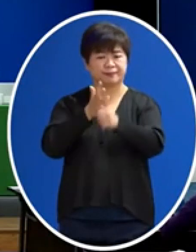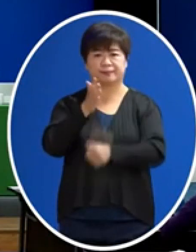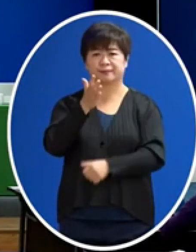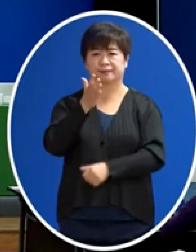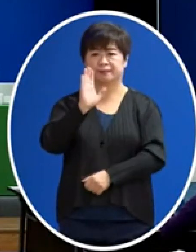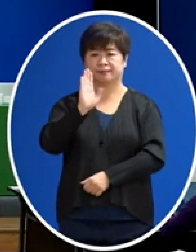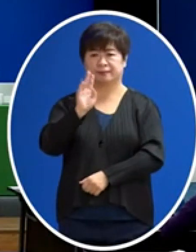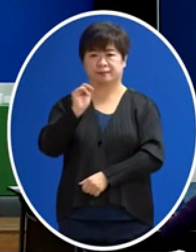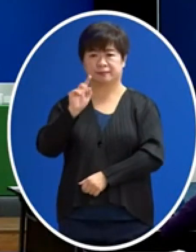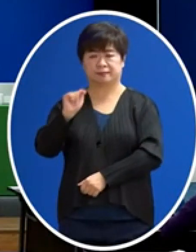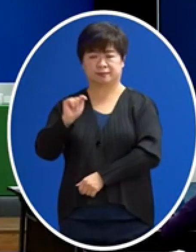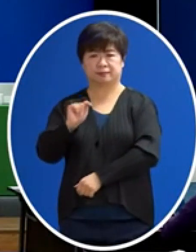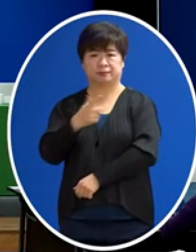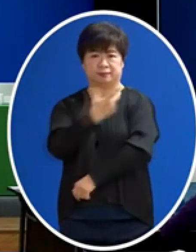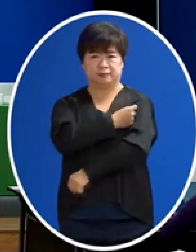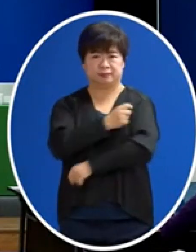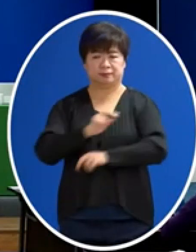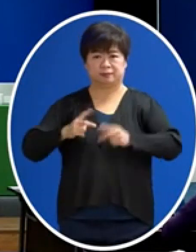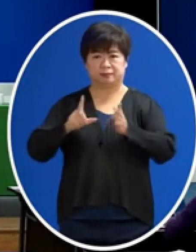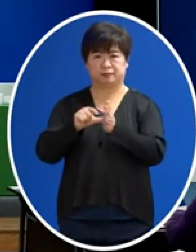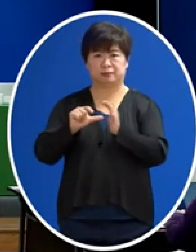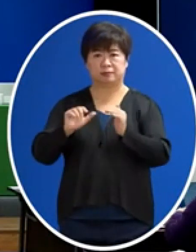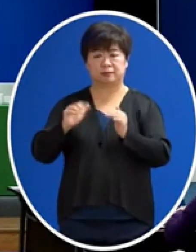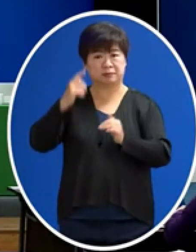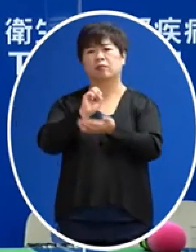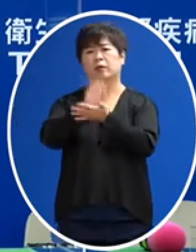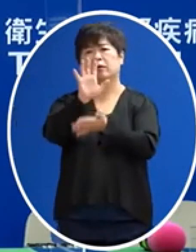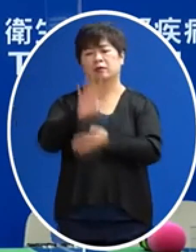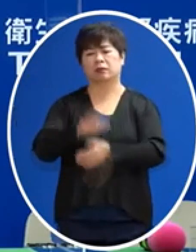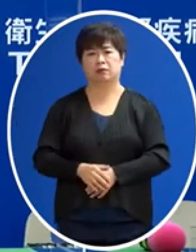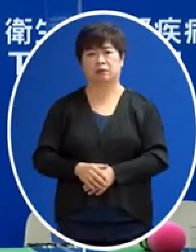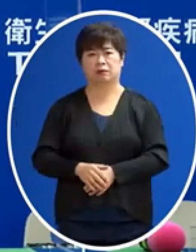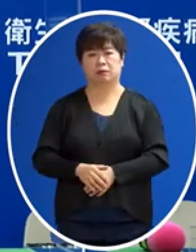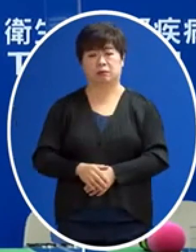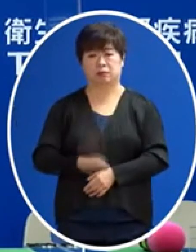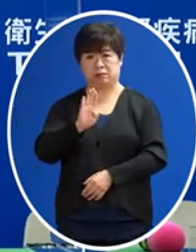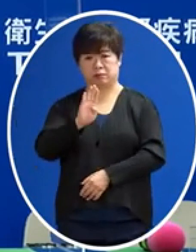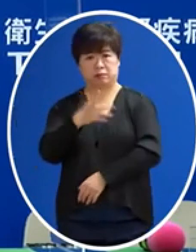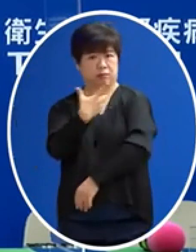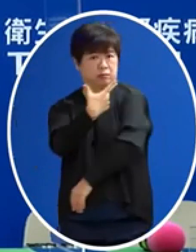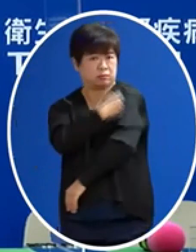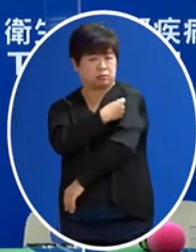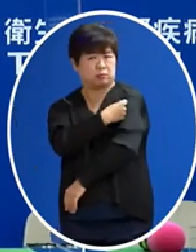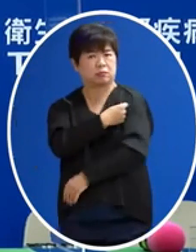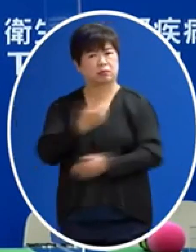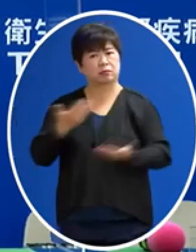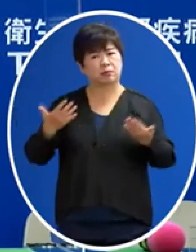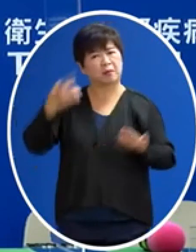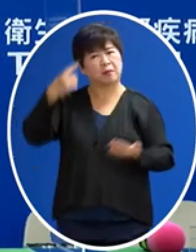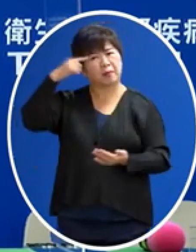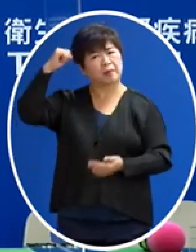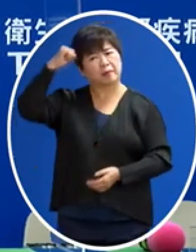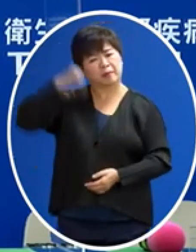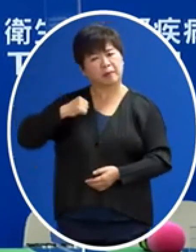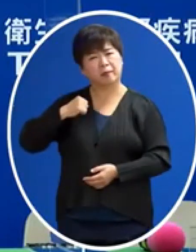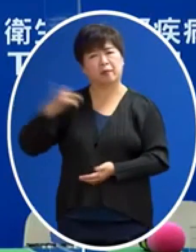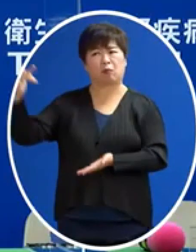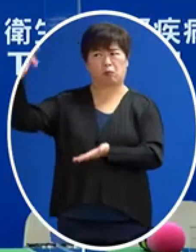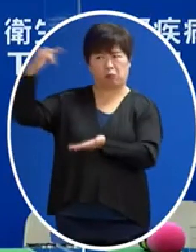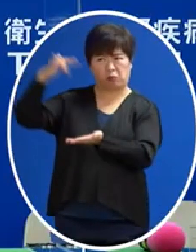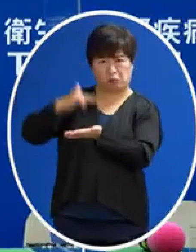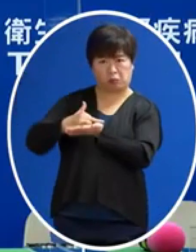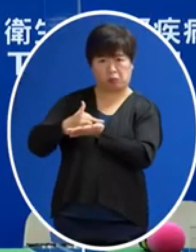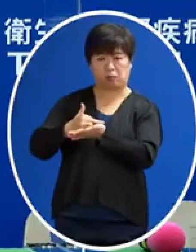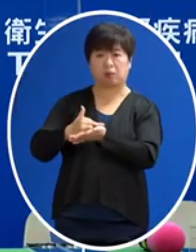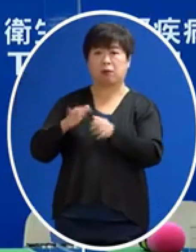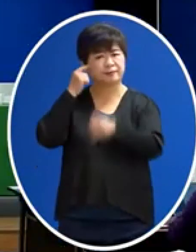BNT 的抵台时间，它是确定首批是在明天的早上吗？ BNT 疫苗大概要明天的清晨才会到，那飞机已